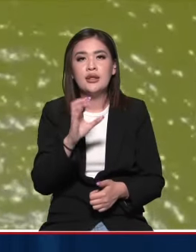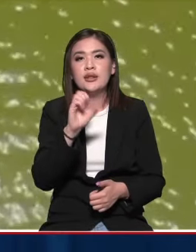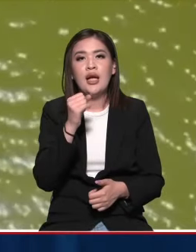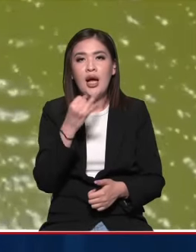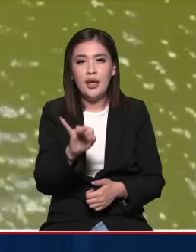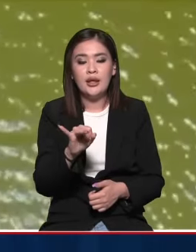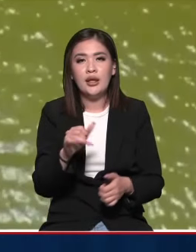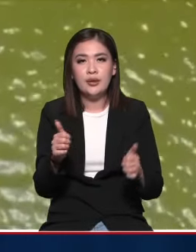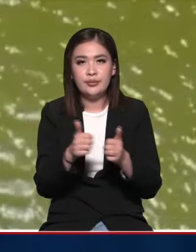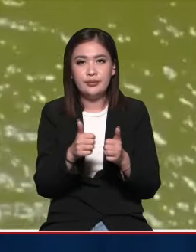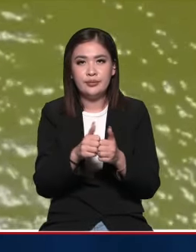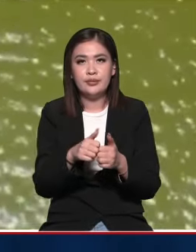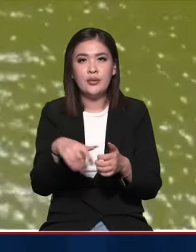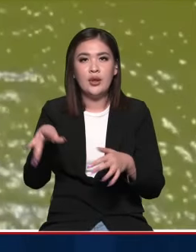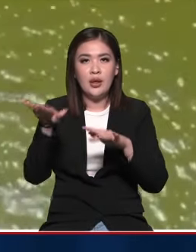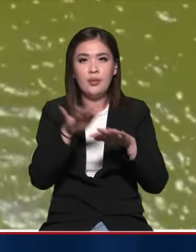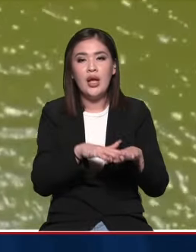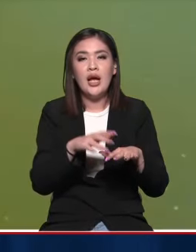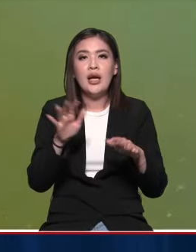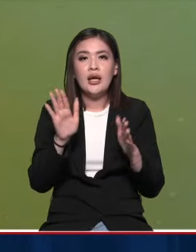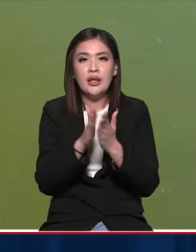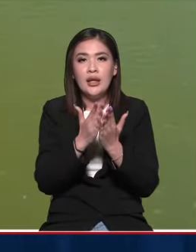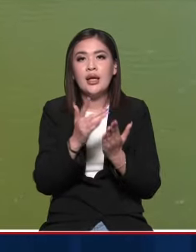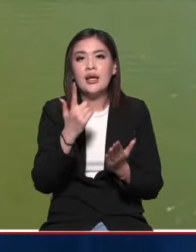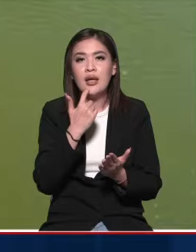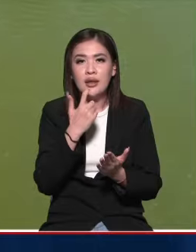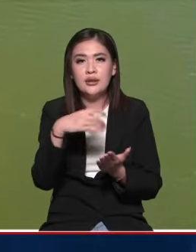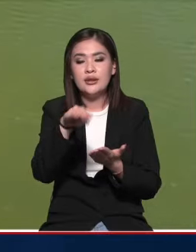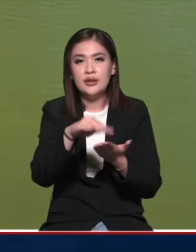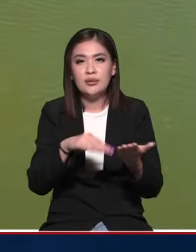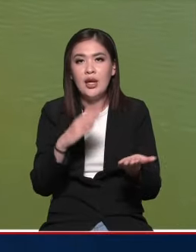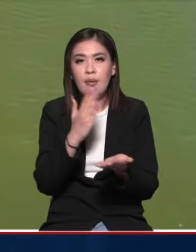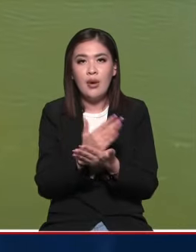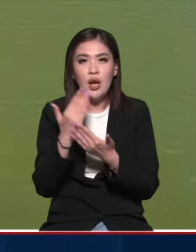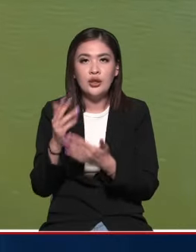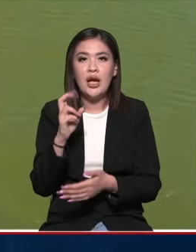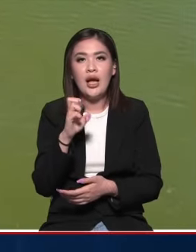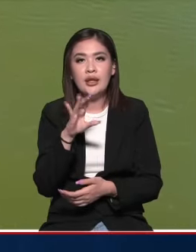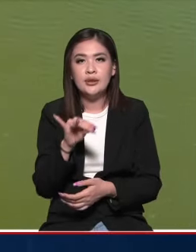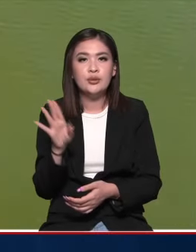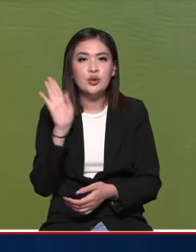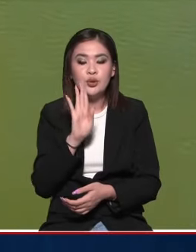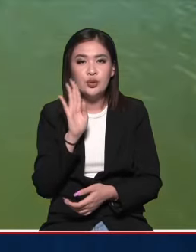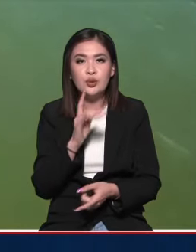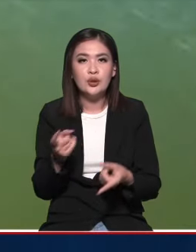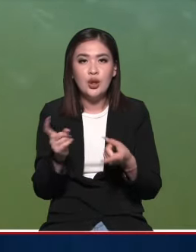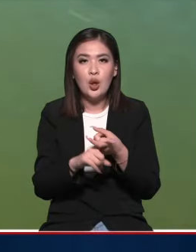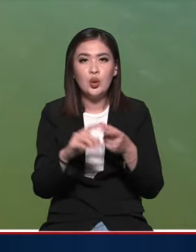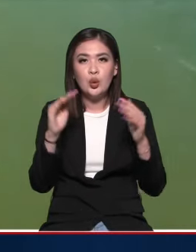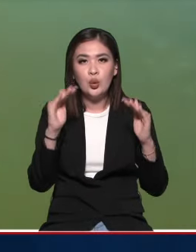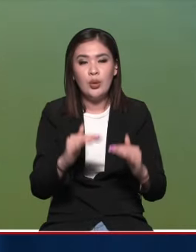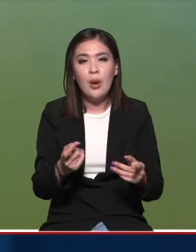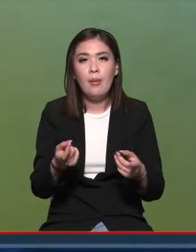алаңына қонған. Мамандары қызыл кітапқа енген қоқиқаздардың мұнайлы өңірге келуін Каспий теңізіндегі су деңгейінің